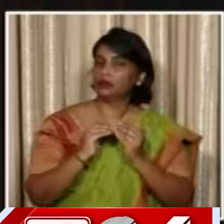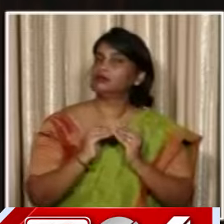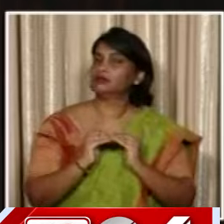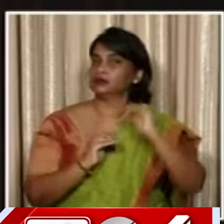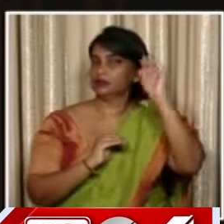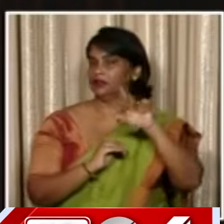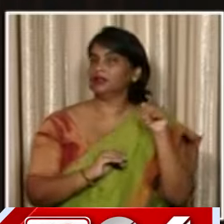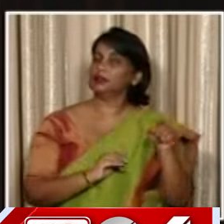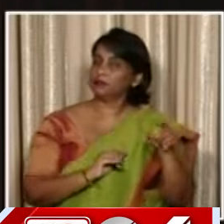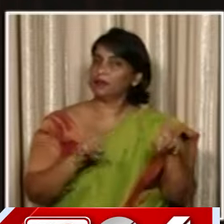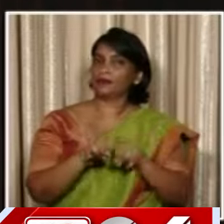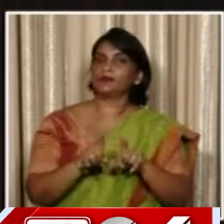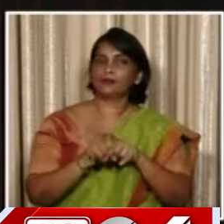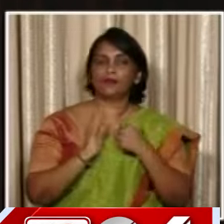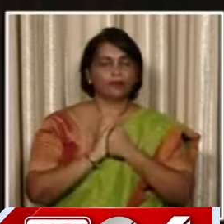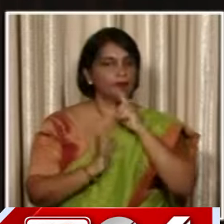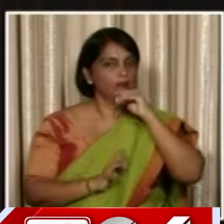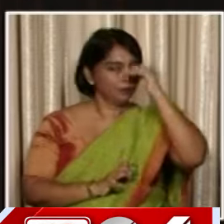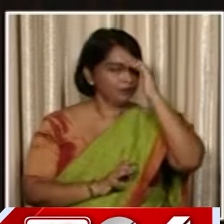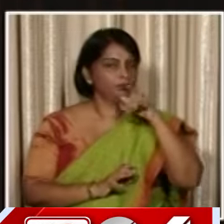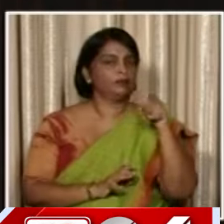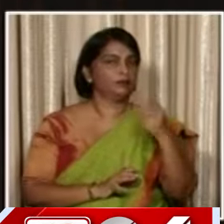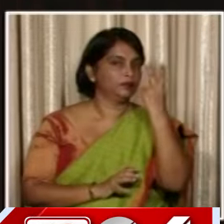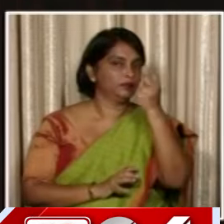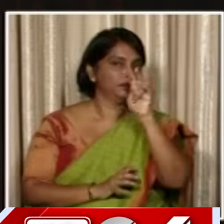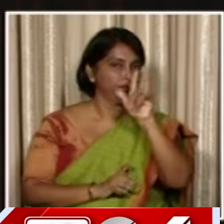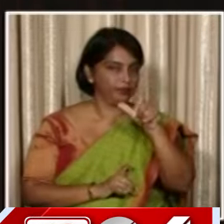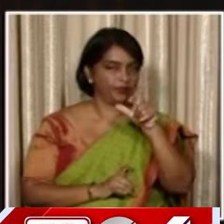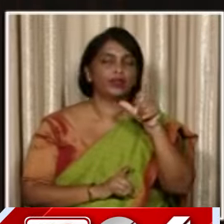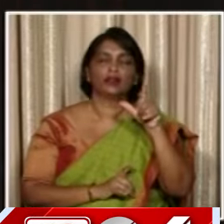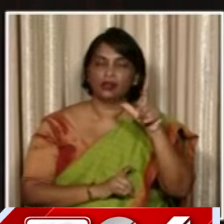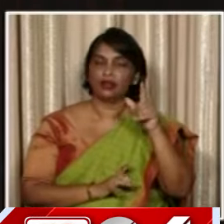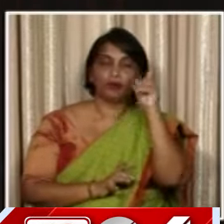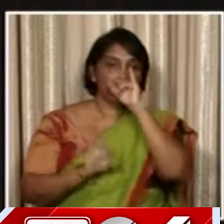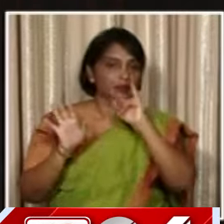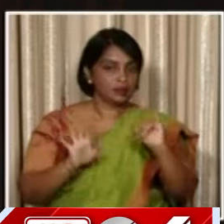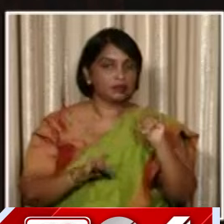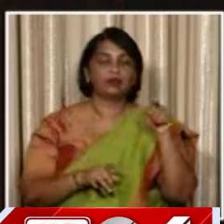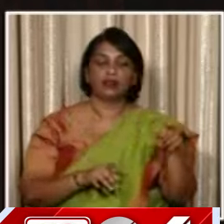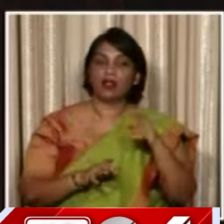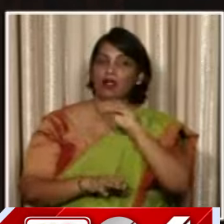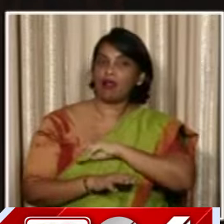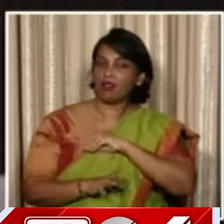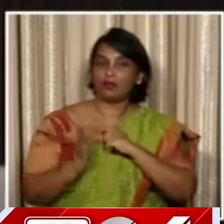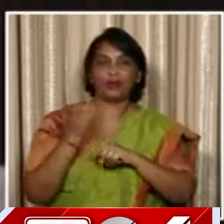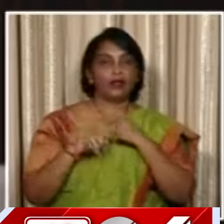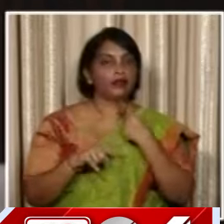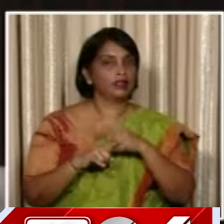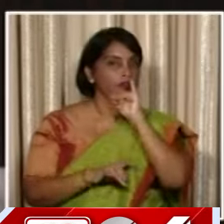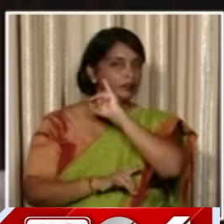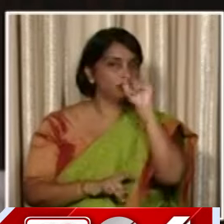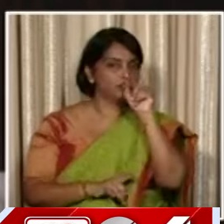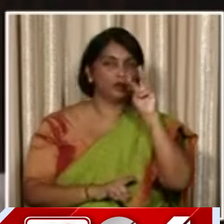වැඩි වෙලා තියෙනවා. ඒ වගේම ගරු කතානායකතුමනි 2024 පළමු මාස 6දී ආදායම් බදු